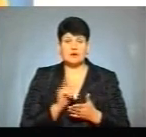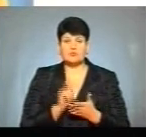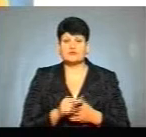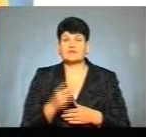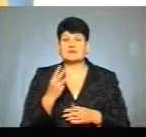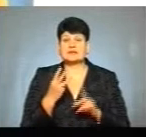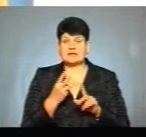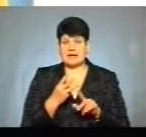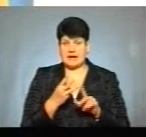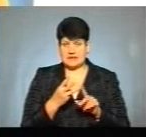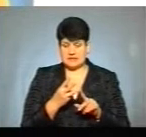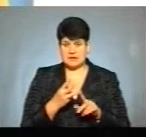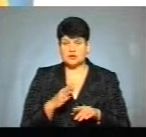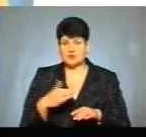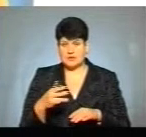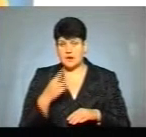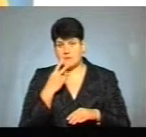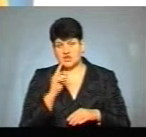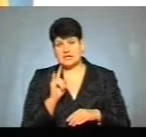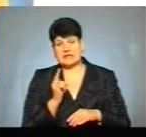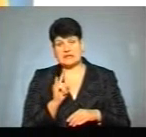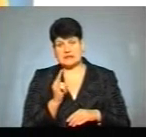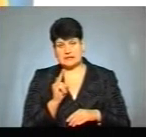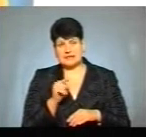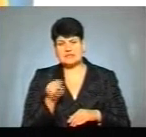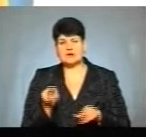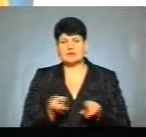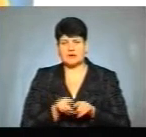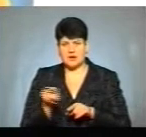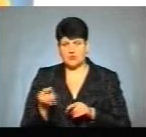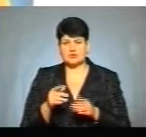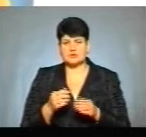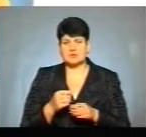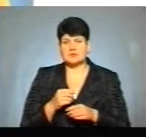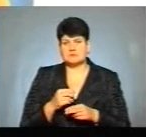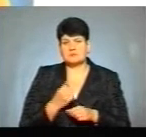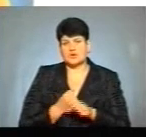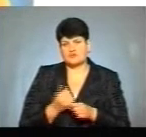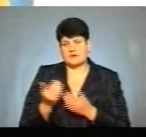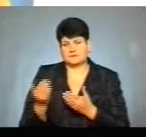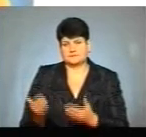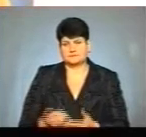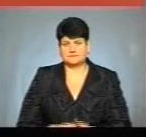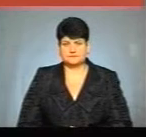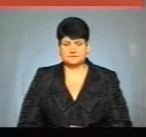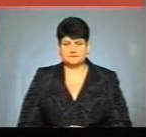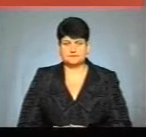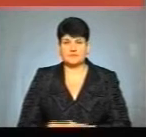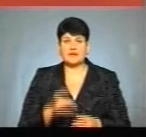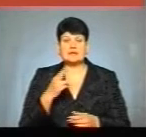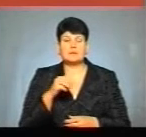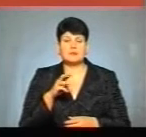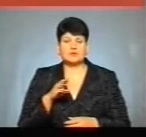третя сторона, якщо вона це бачила, тобто дитина, і з нею також треба обов'язково звертати на це увагу і працювати. Пане Дмитро, от ви